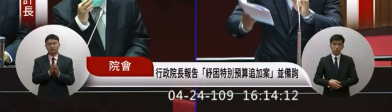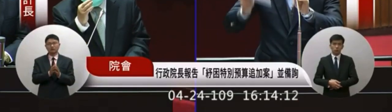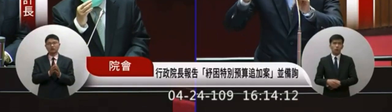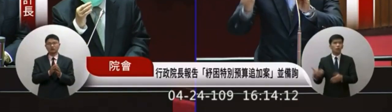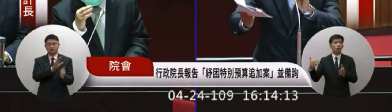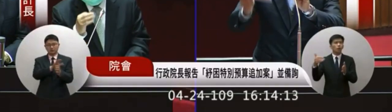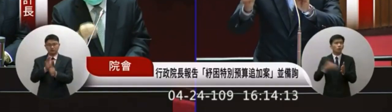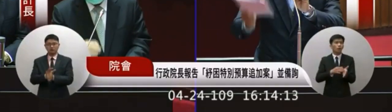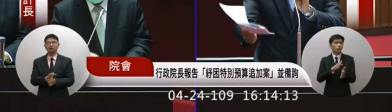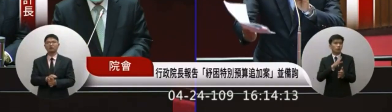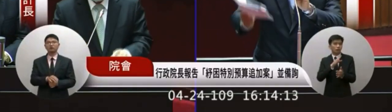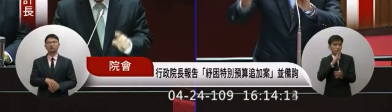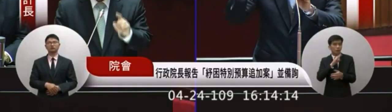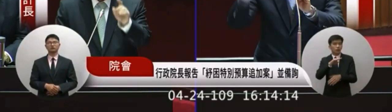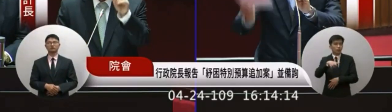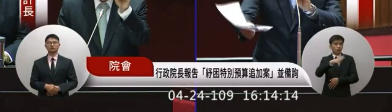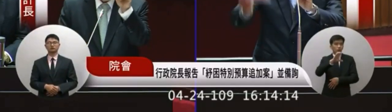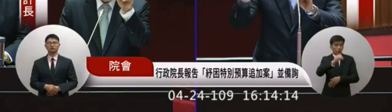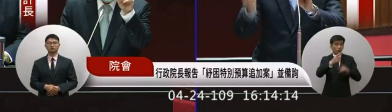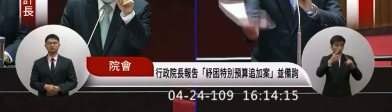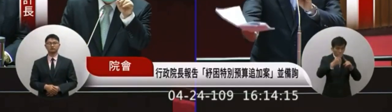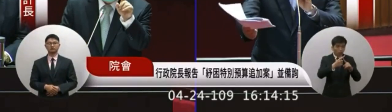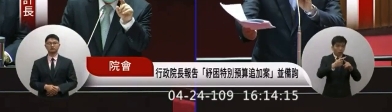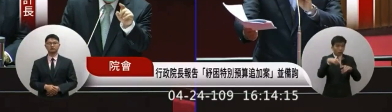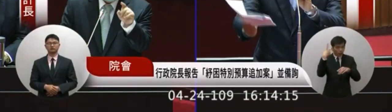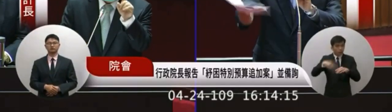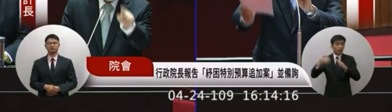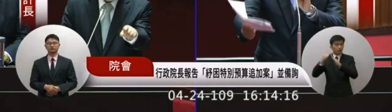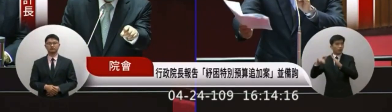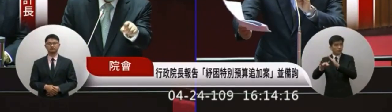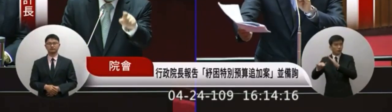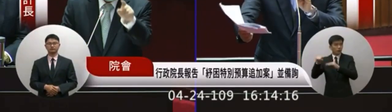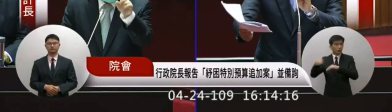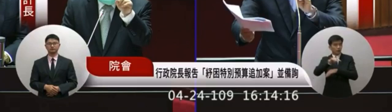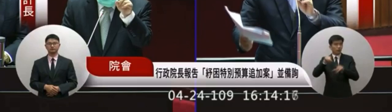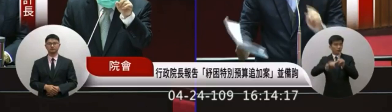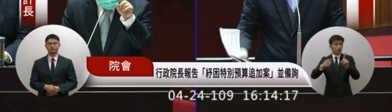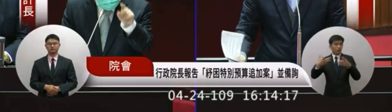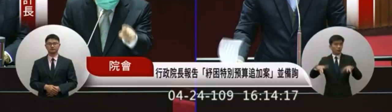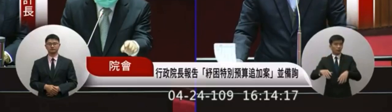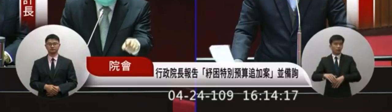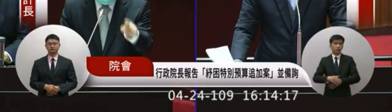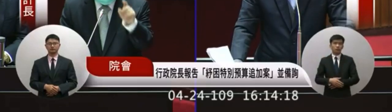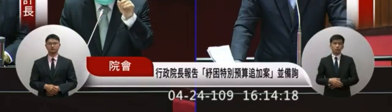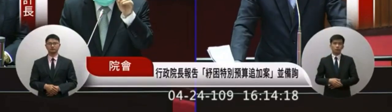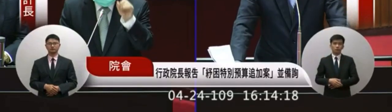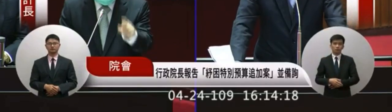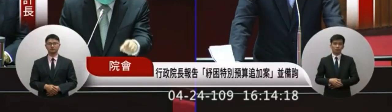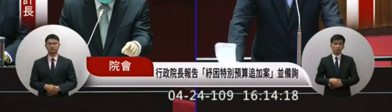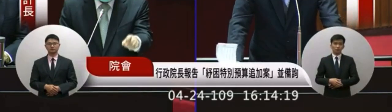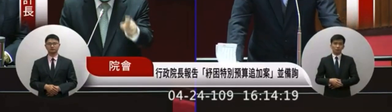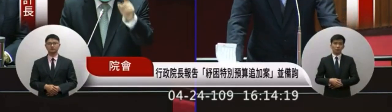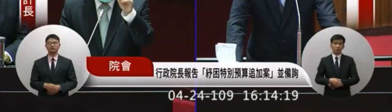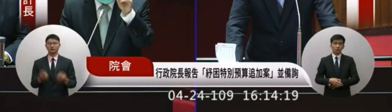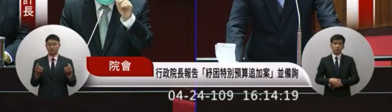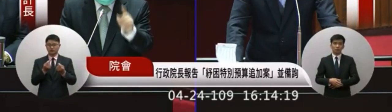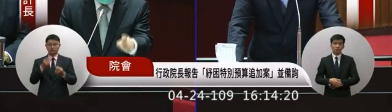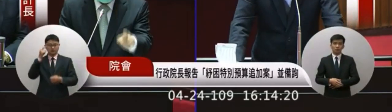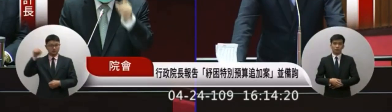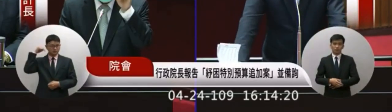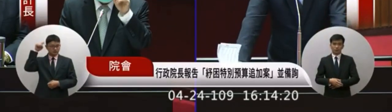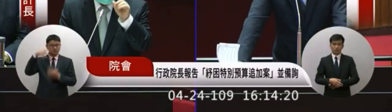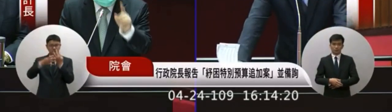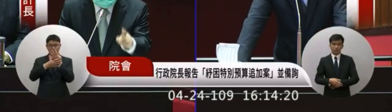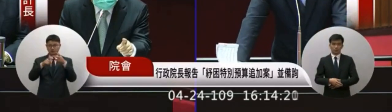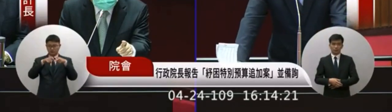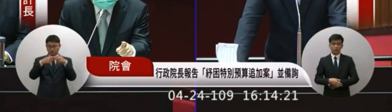庭。 你到底是400万的劳工，还是400万的家庭？这不差多啊？ 就是400，像职业工会，它是一个